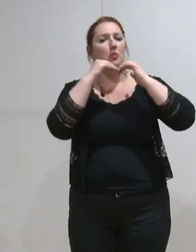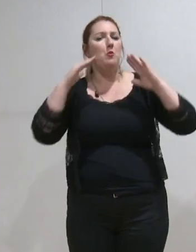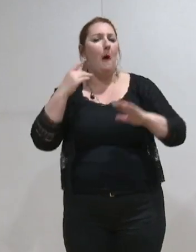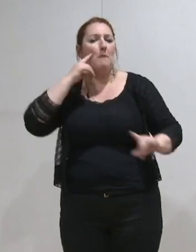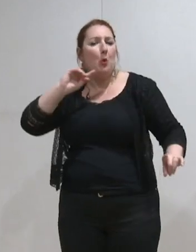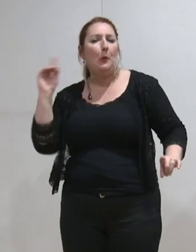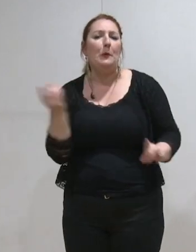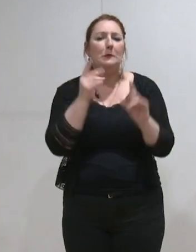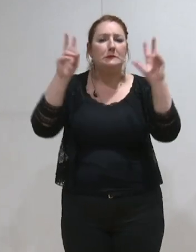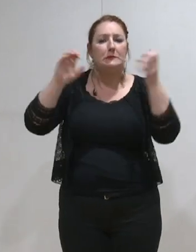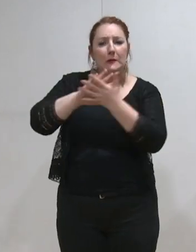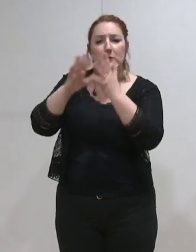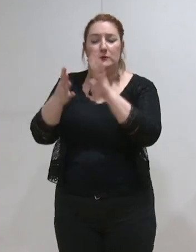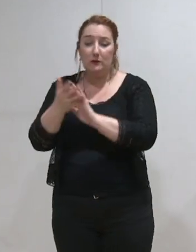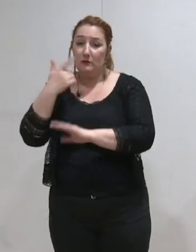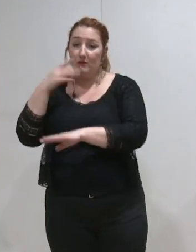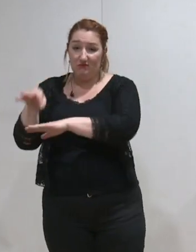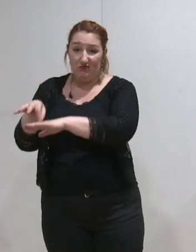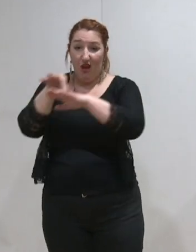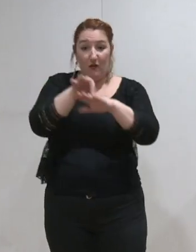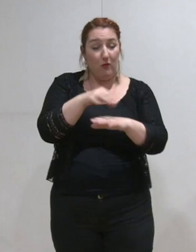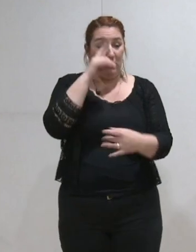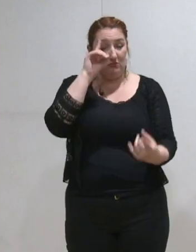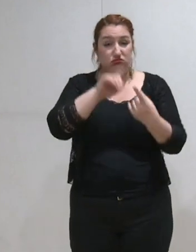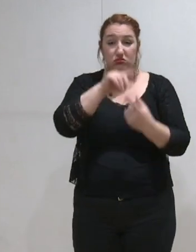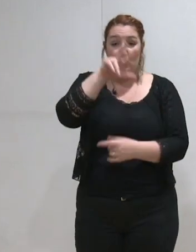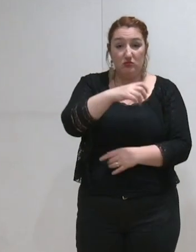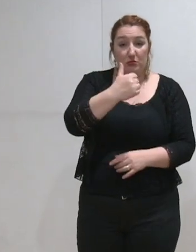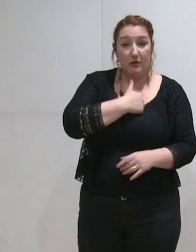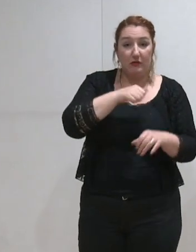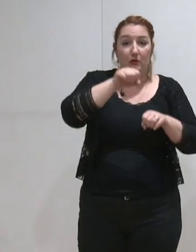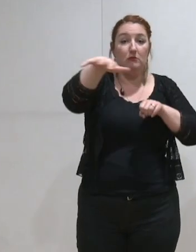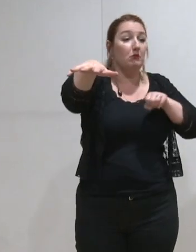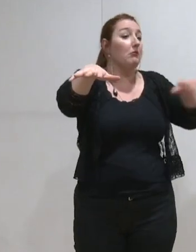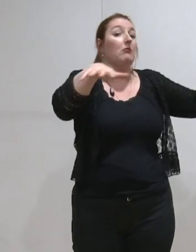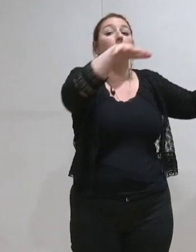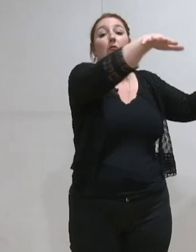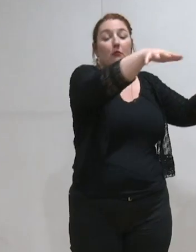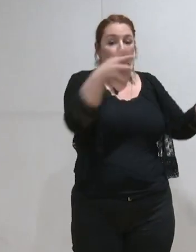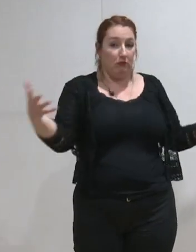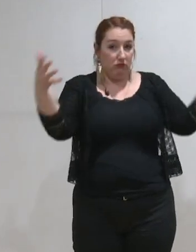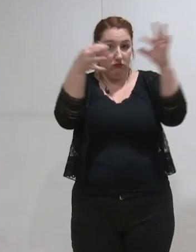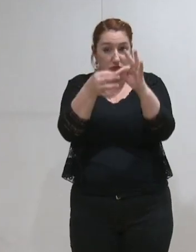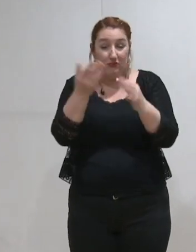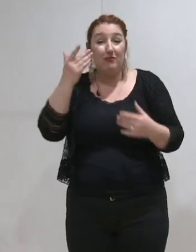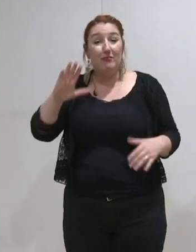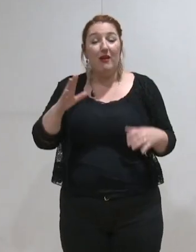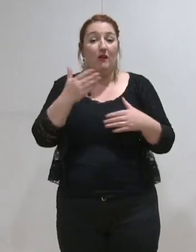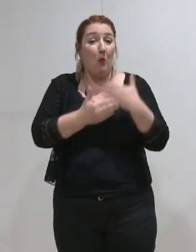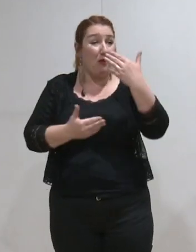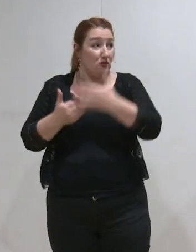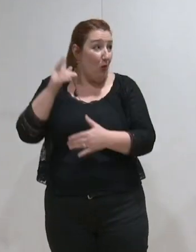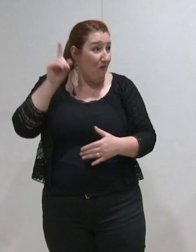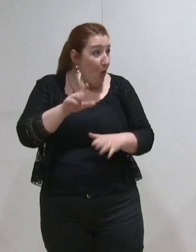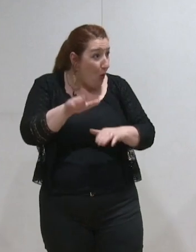accompagnements qui sont faits dans des logements qui sont dans le privé très diffus dans le diffus mais c'est une opération qui des opération qu'il faudrait